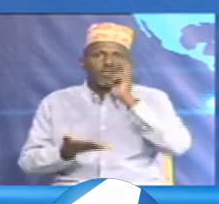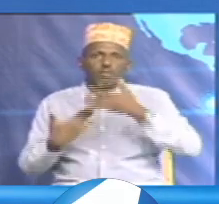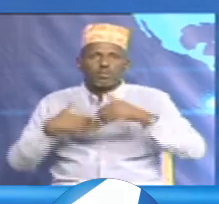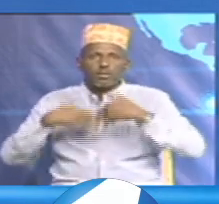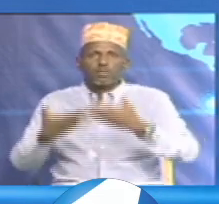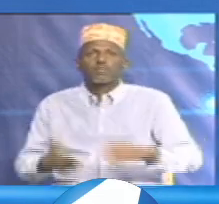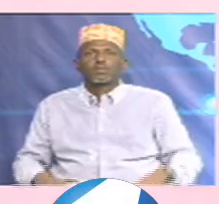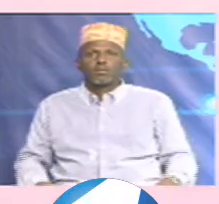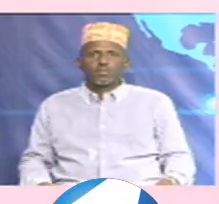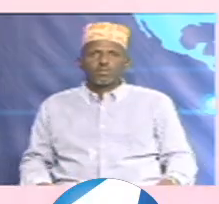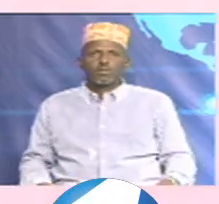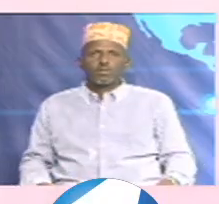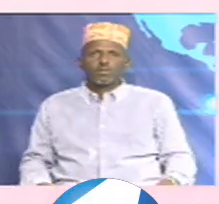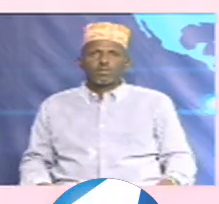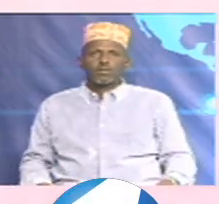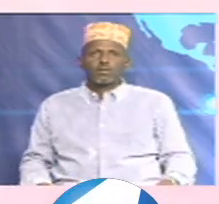l'UPR.